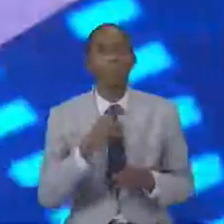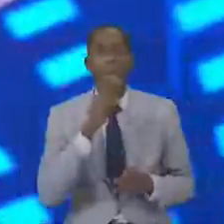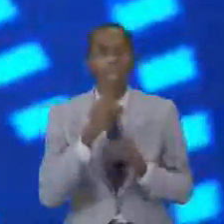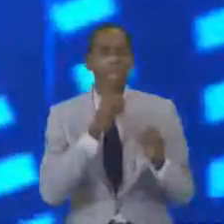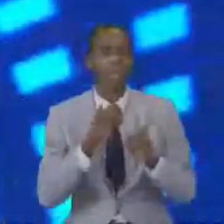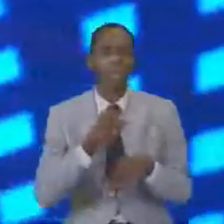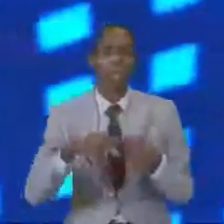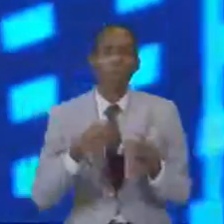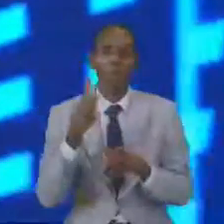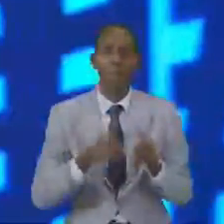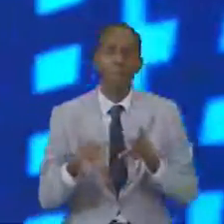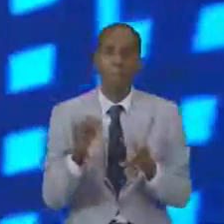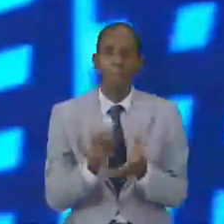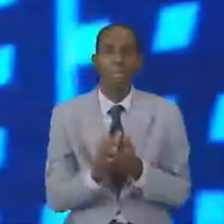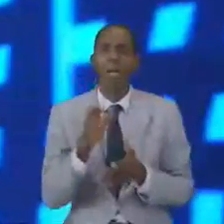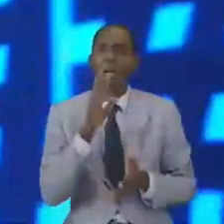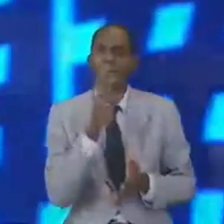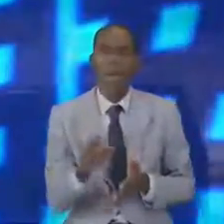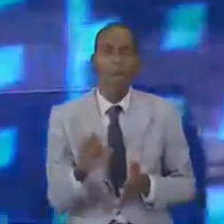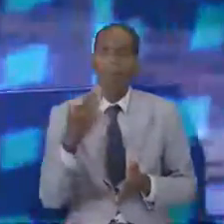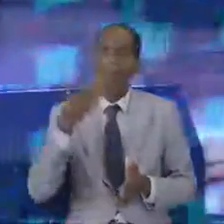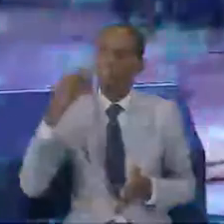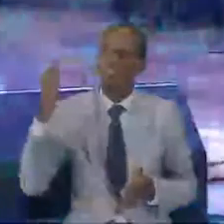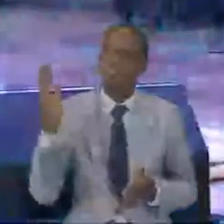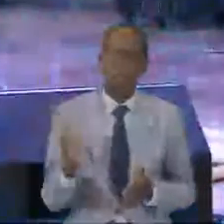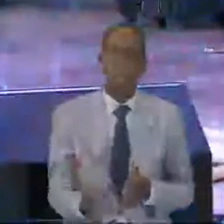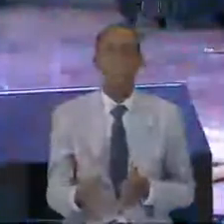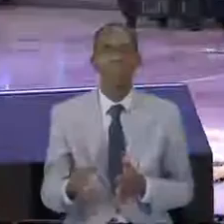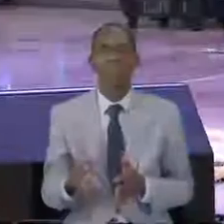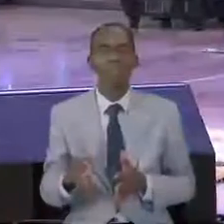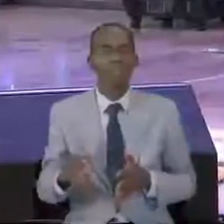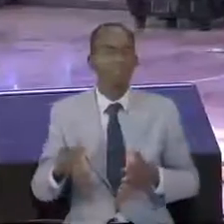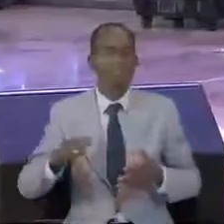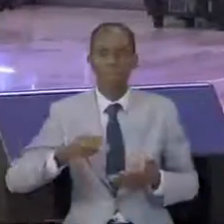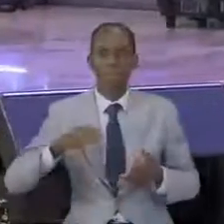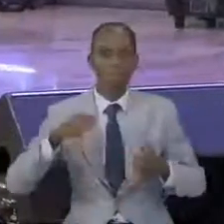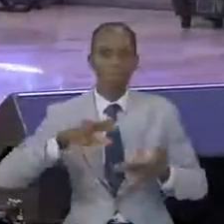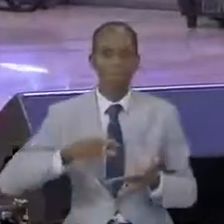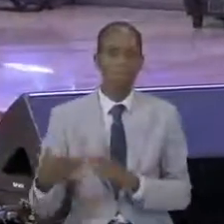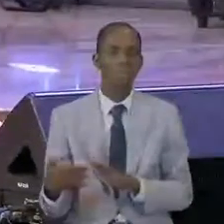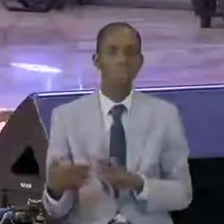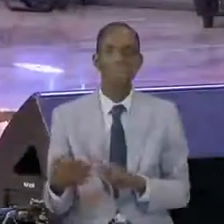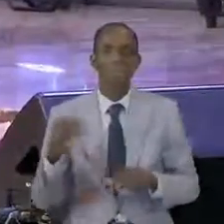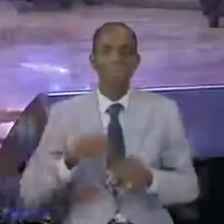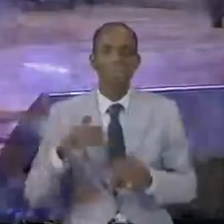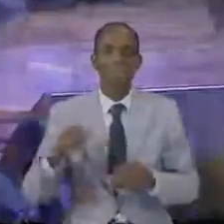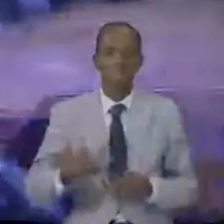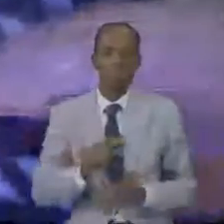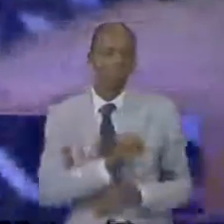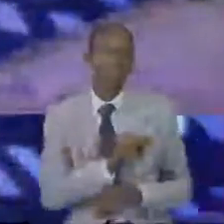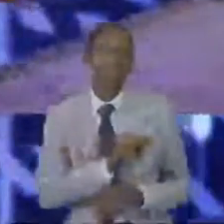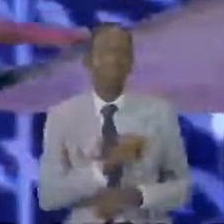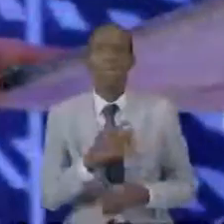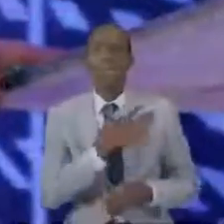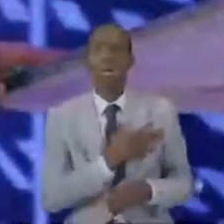nous parlons de cela qui sont friterie dans leur conscience leur conscience sont endurcies et